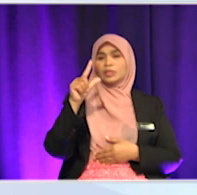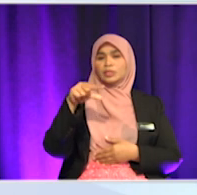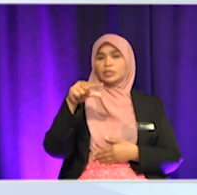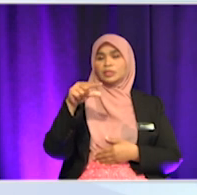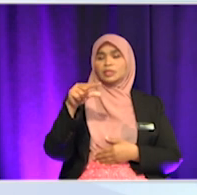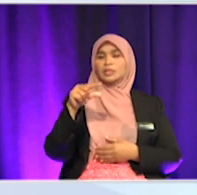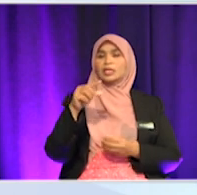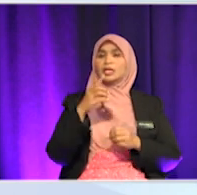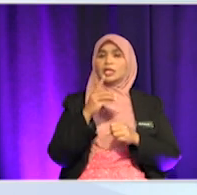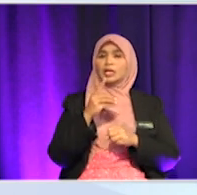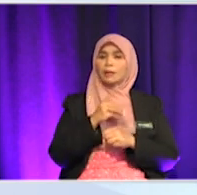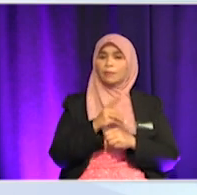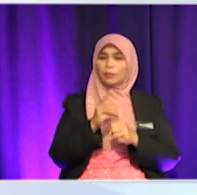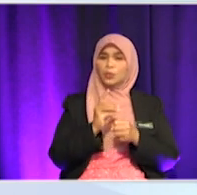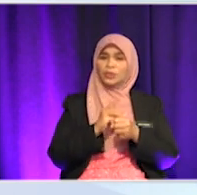Okey.